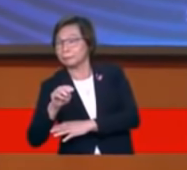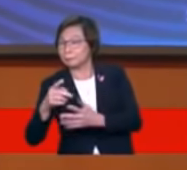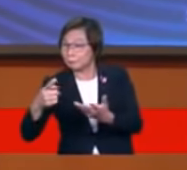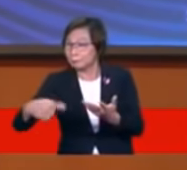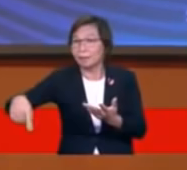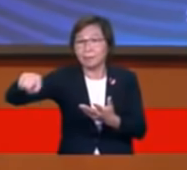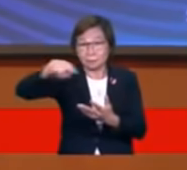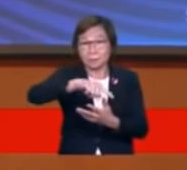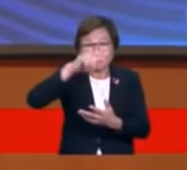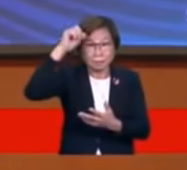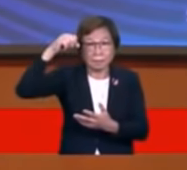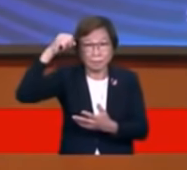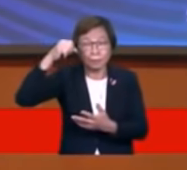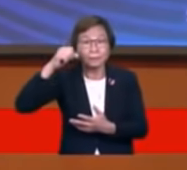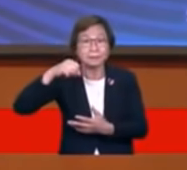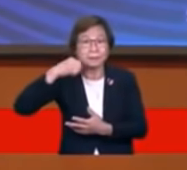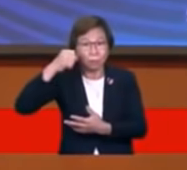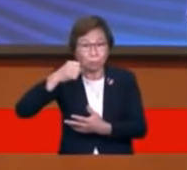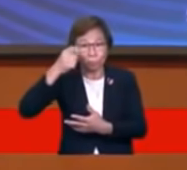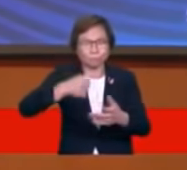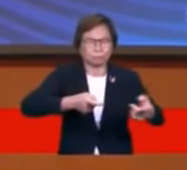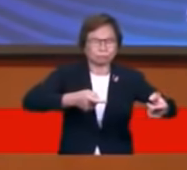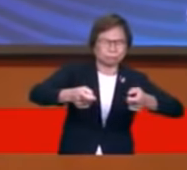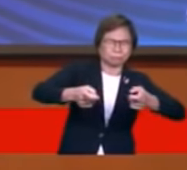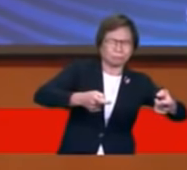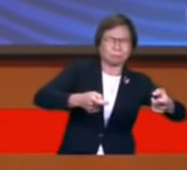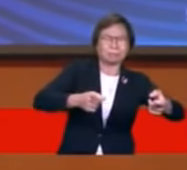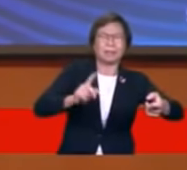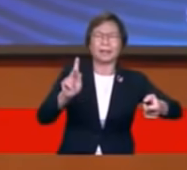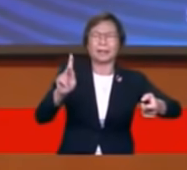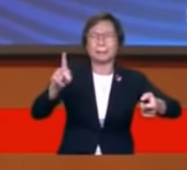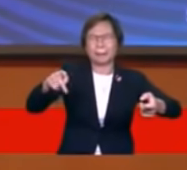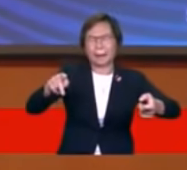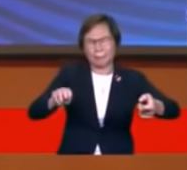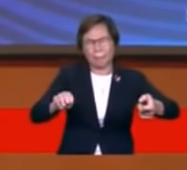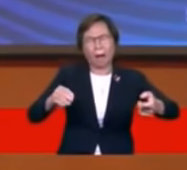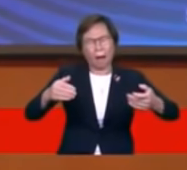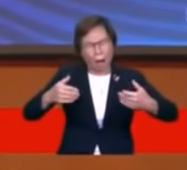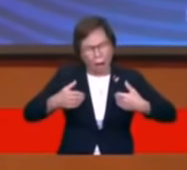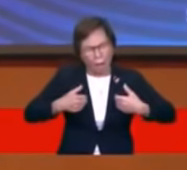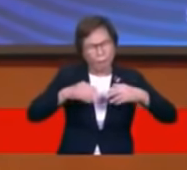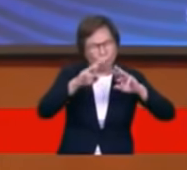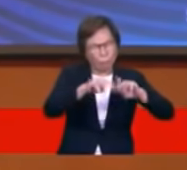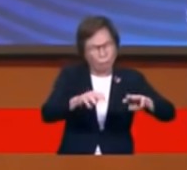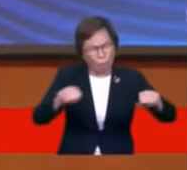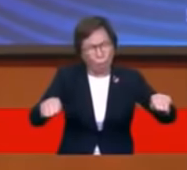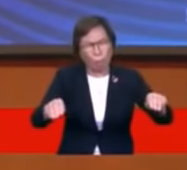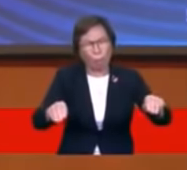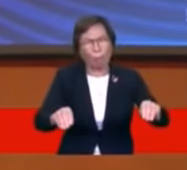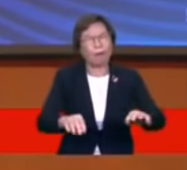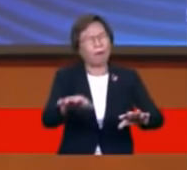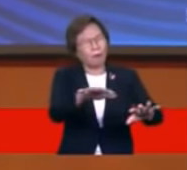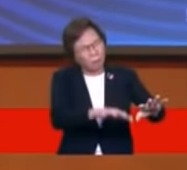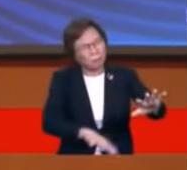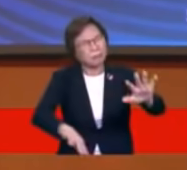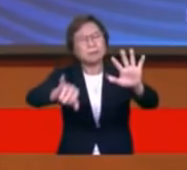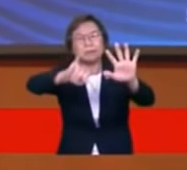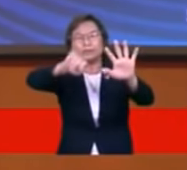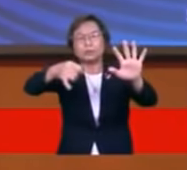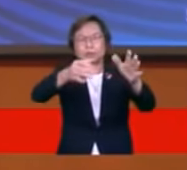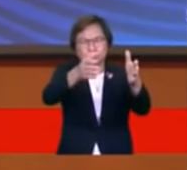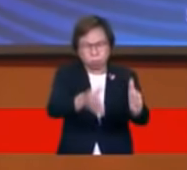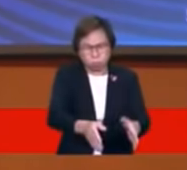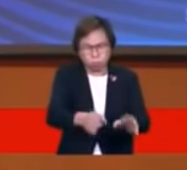dari menguruskan sebuah Kementerian yang mempunyai di sekitar lima juta